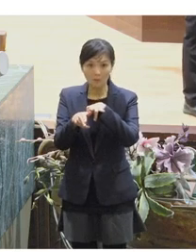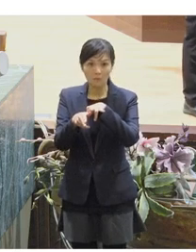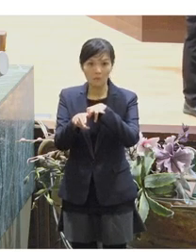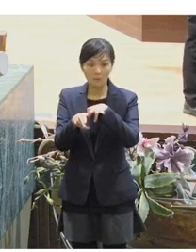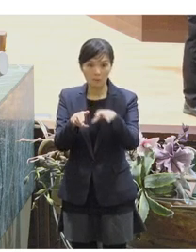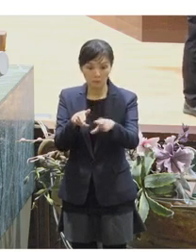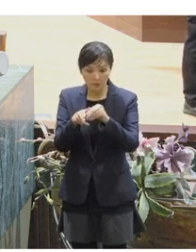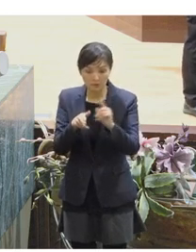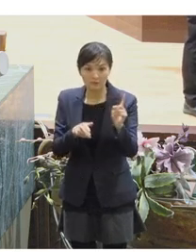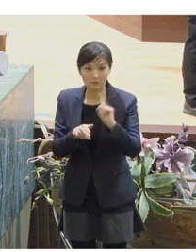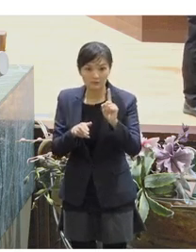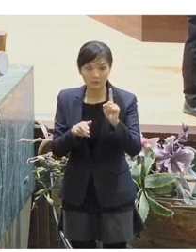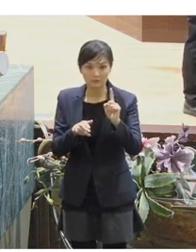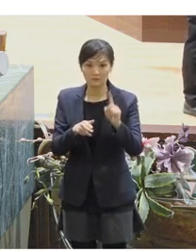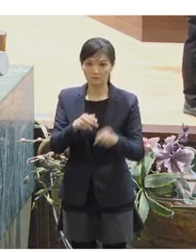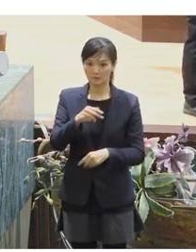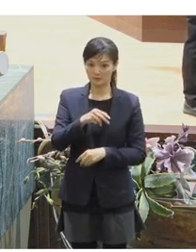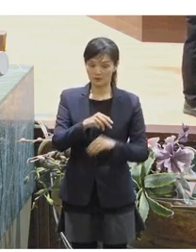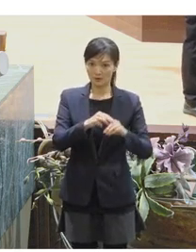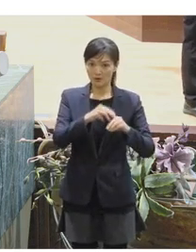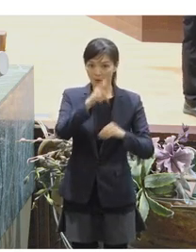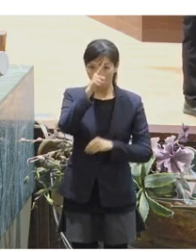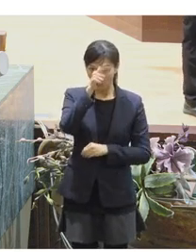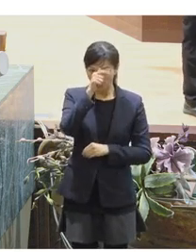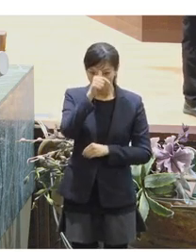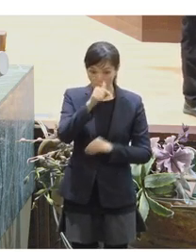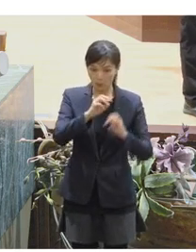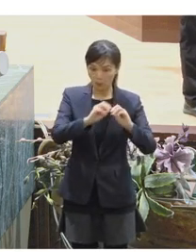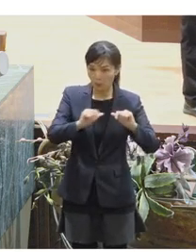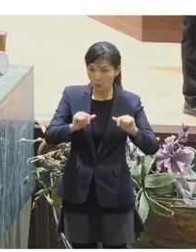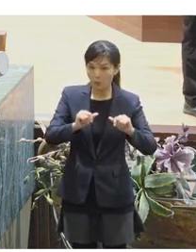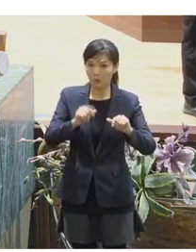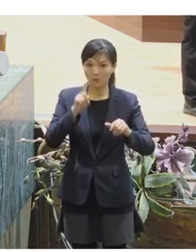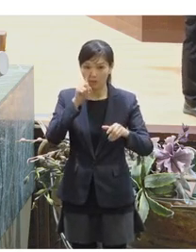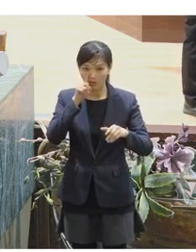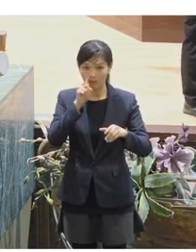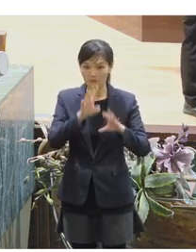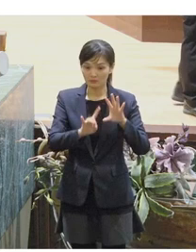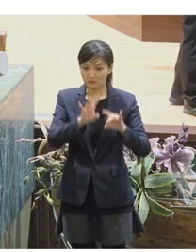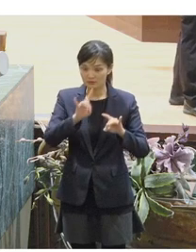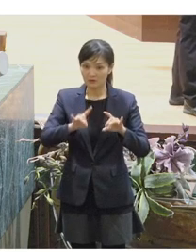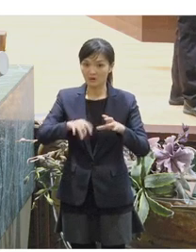个黄色的污泥这样搅拌以后，